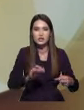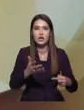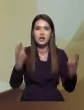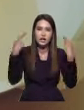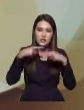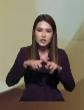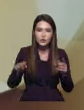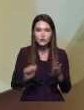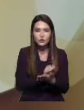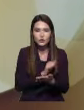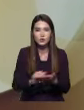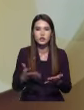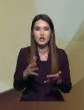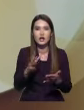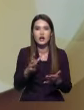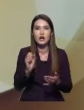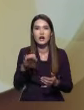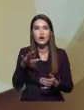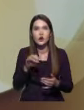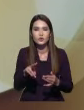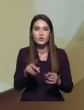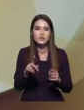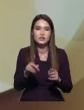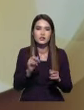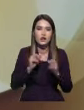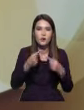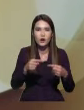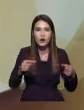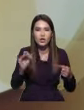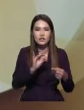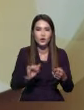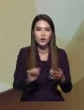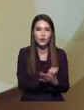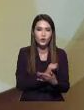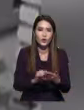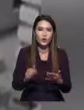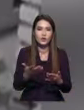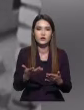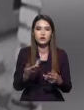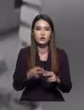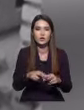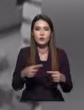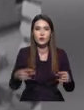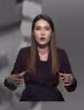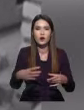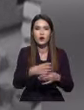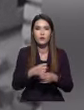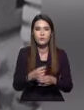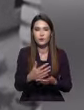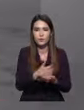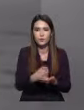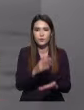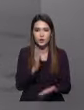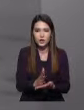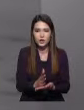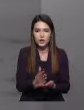құжаттар, аудио-визуалдық құжаттар, фото, фоно, кино дейміз. Бүгін Ақтөбе облысы архивіне 100 жыл